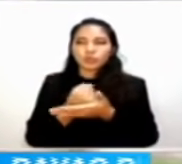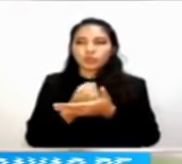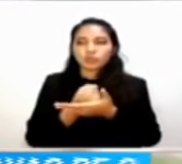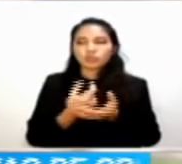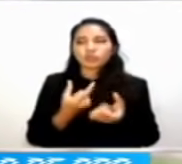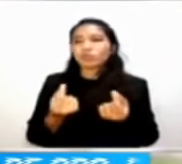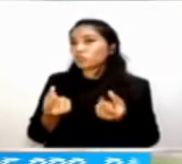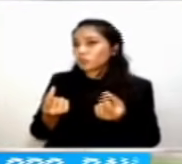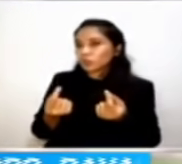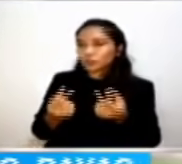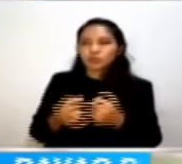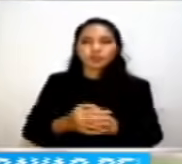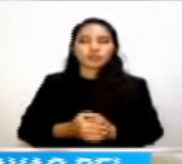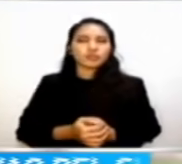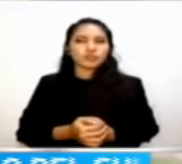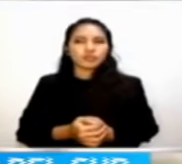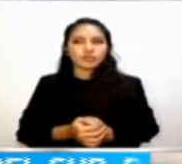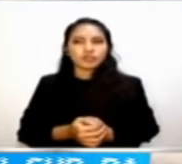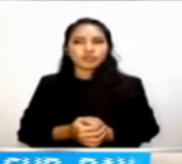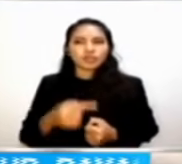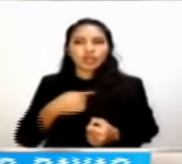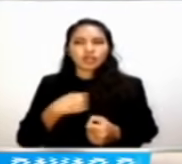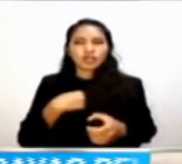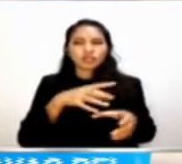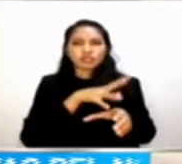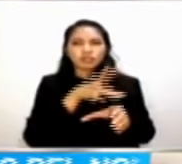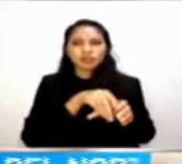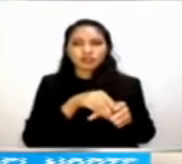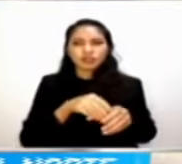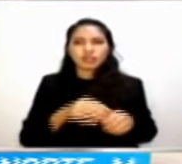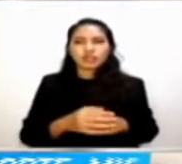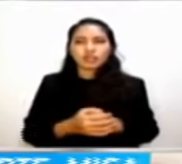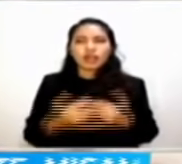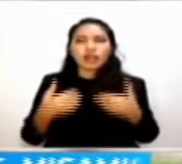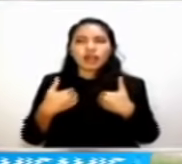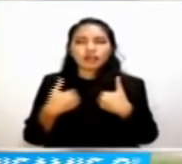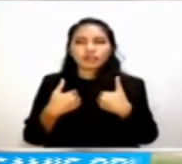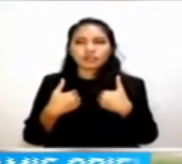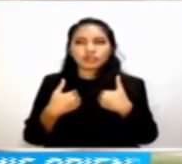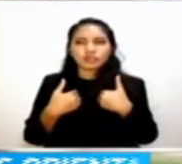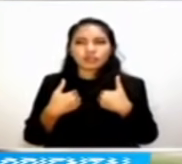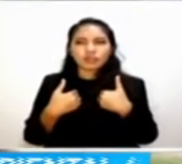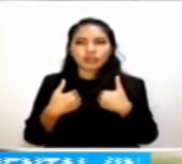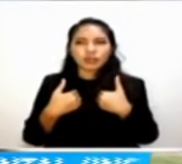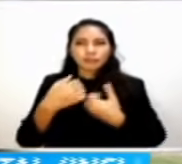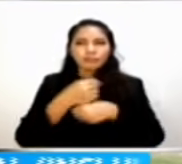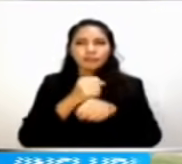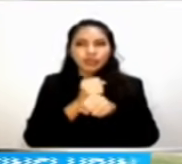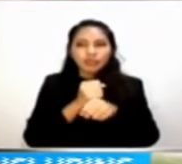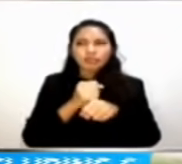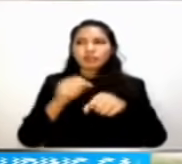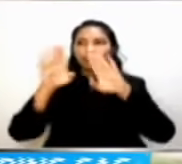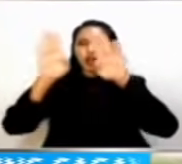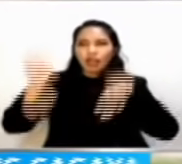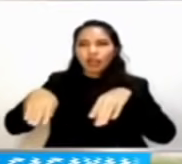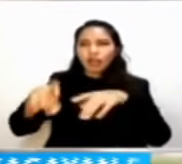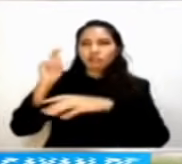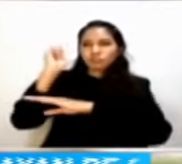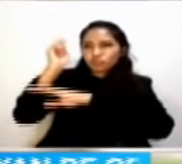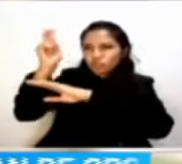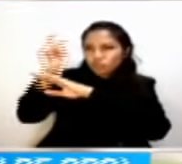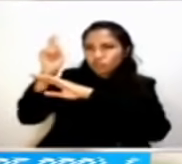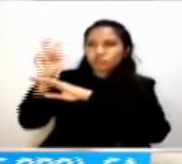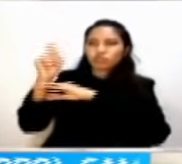Sama-sama sa mga pag may gumawa ng bahay, midiskarte sir. Para